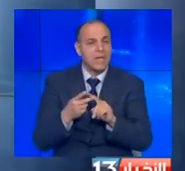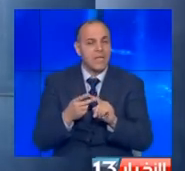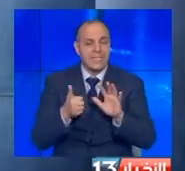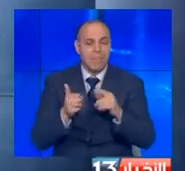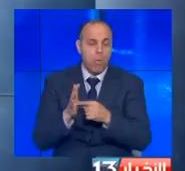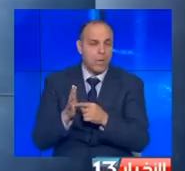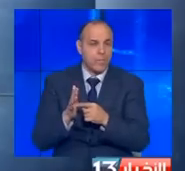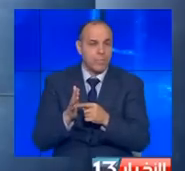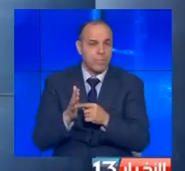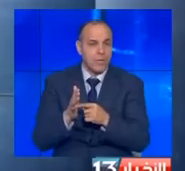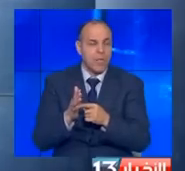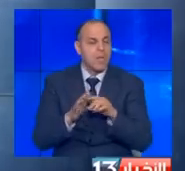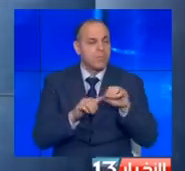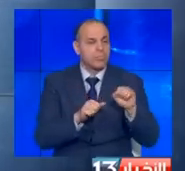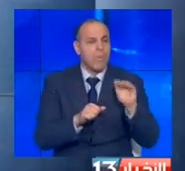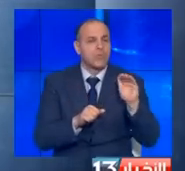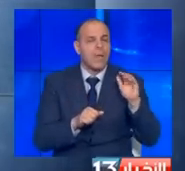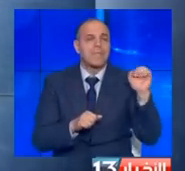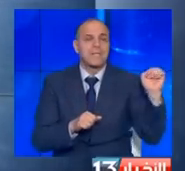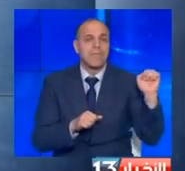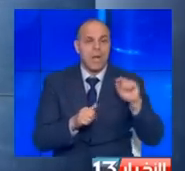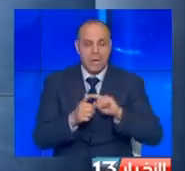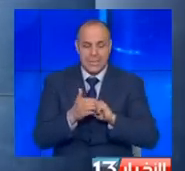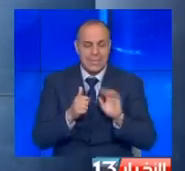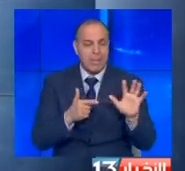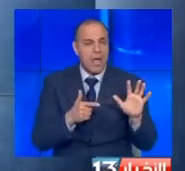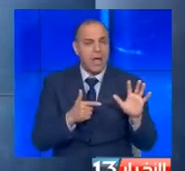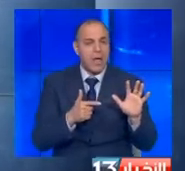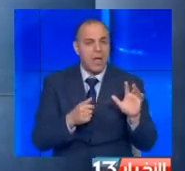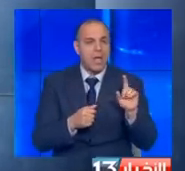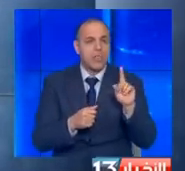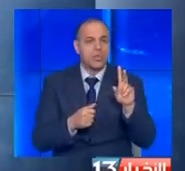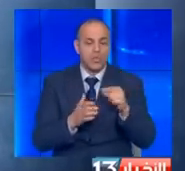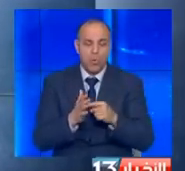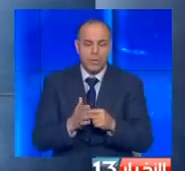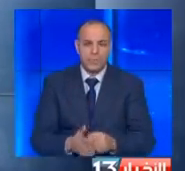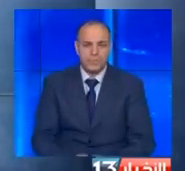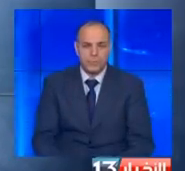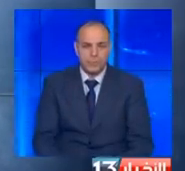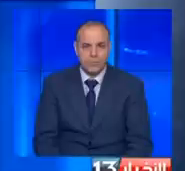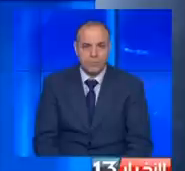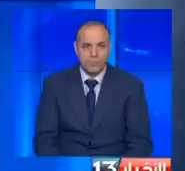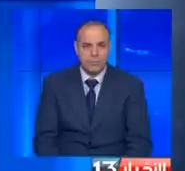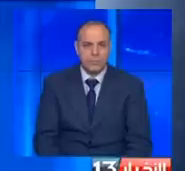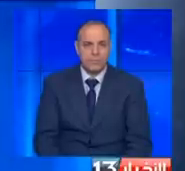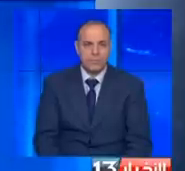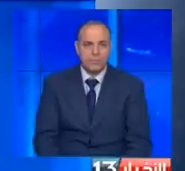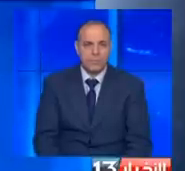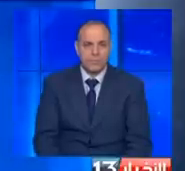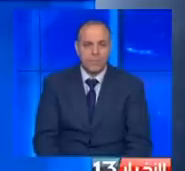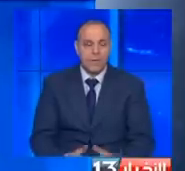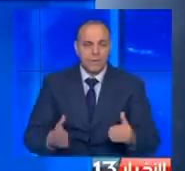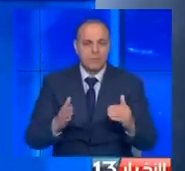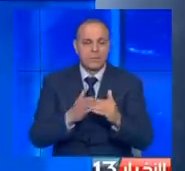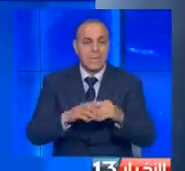نقاط فيما يحتل مستقبلا سليمان المرتبه السابعه بثلاث عشره نقطه نهايه